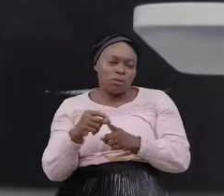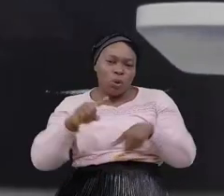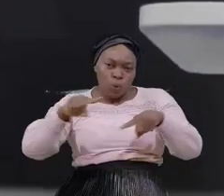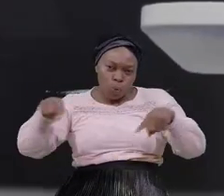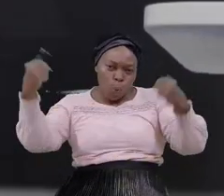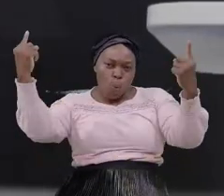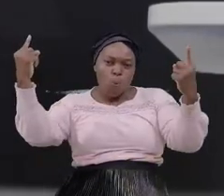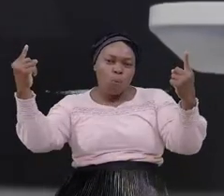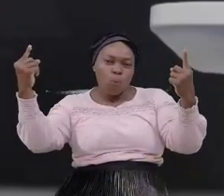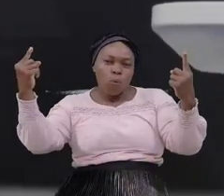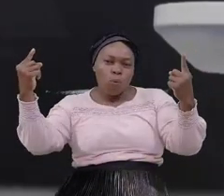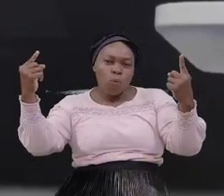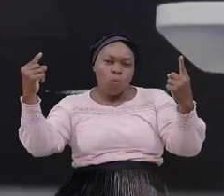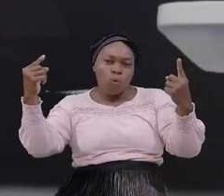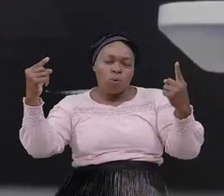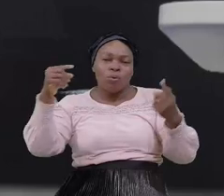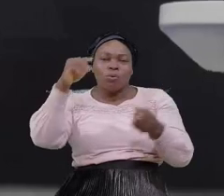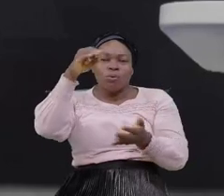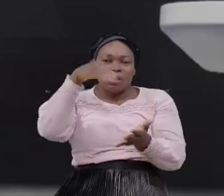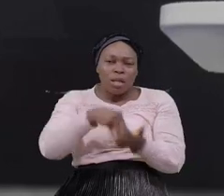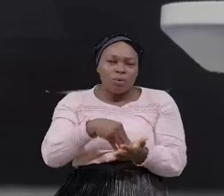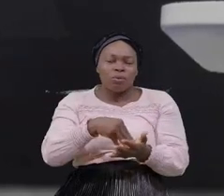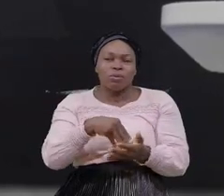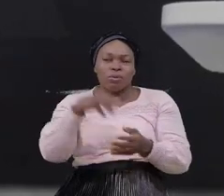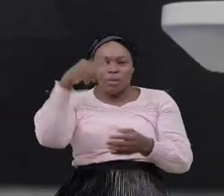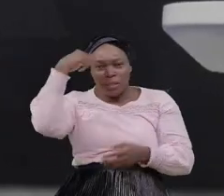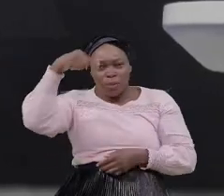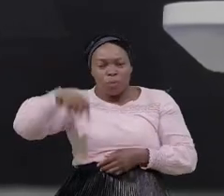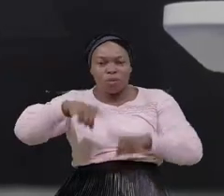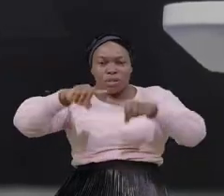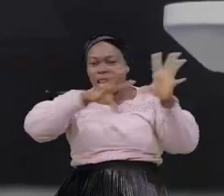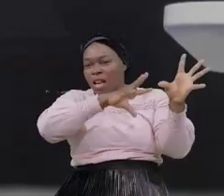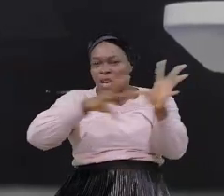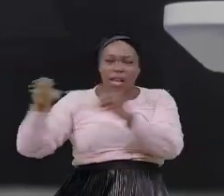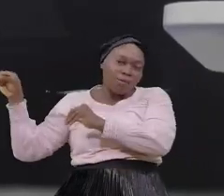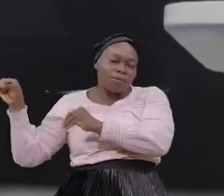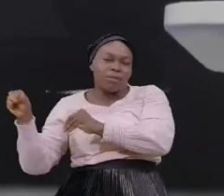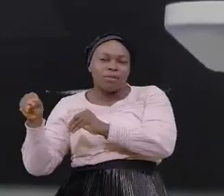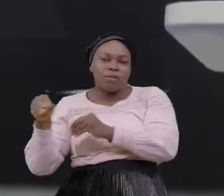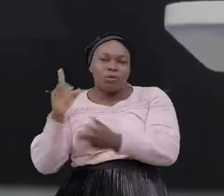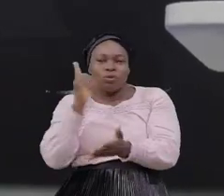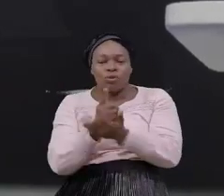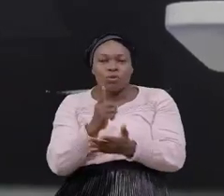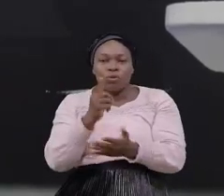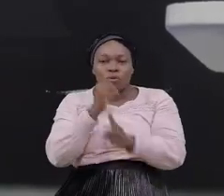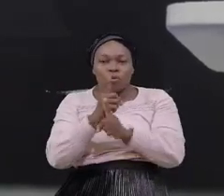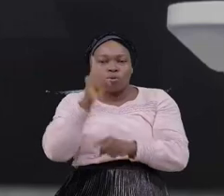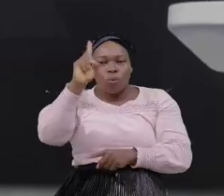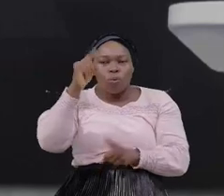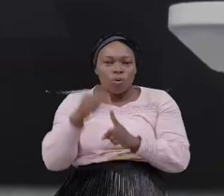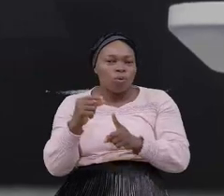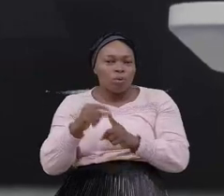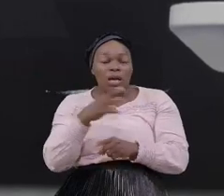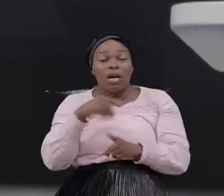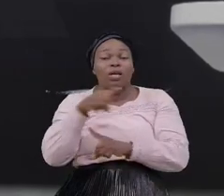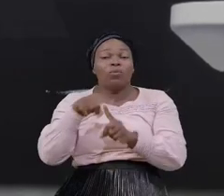un seul mot, une seule parole. Sortez! 2000 démons sont sortis. Seulement un seul mot. Et lorsque